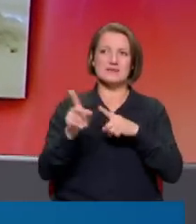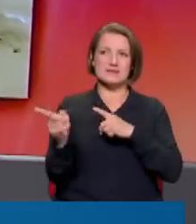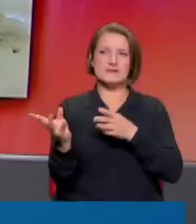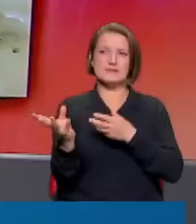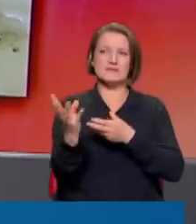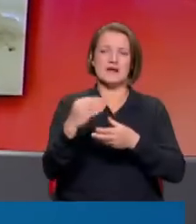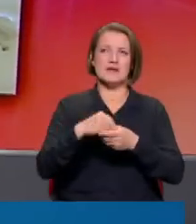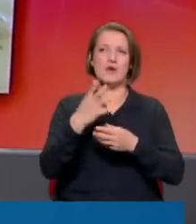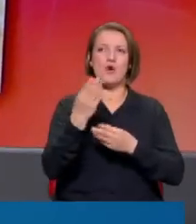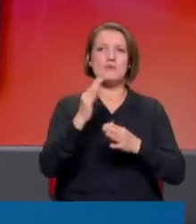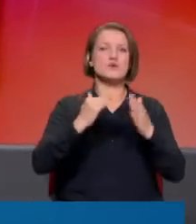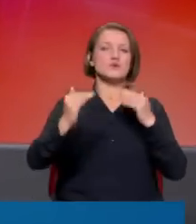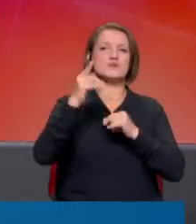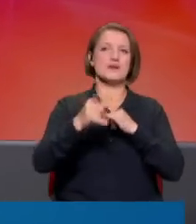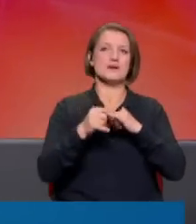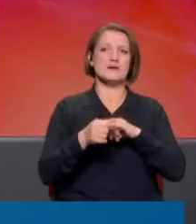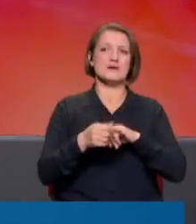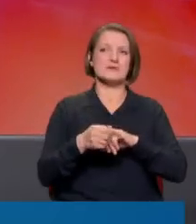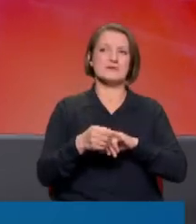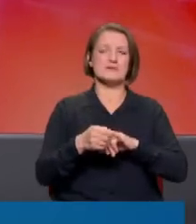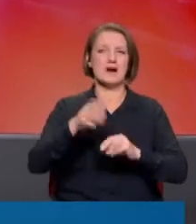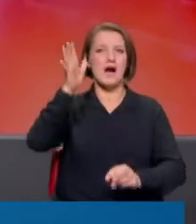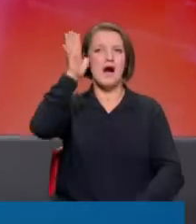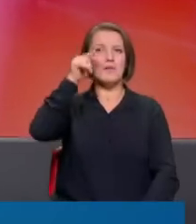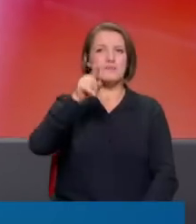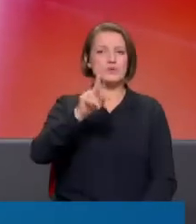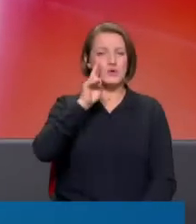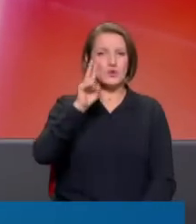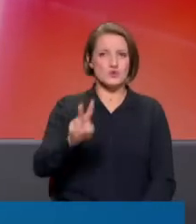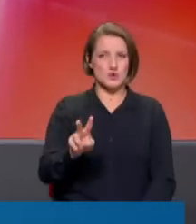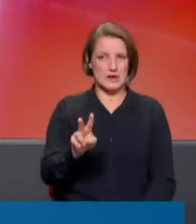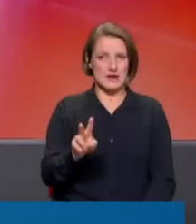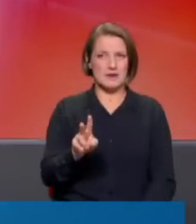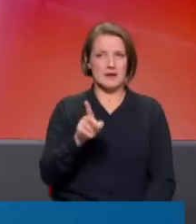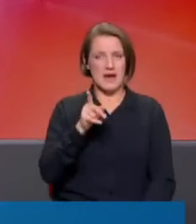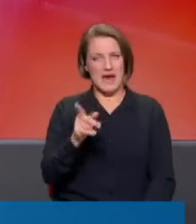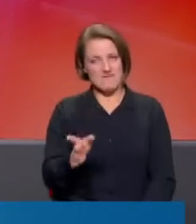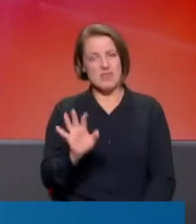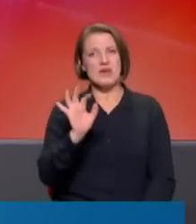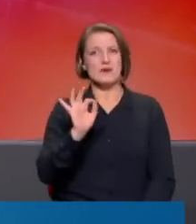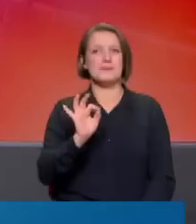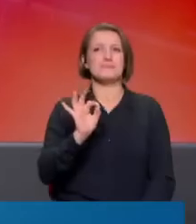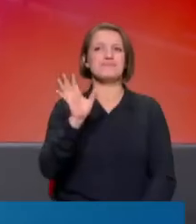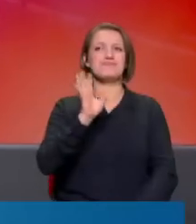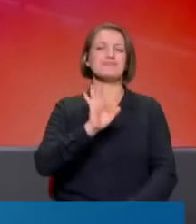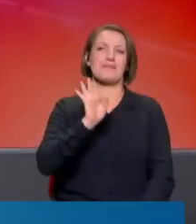olma durumu yüksek ABD bunu okudu onu da meşru zemine çekecek Evet AB ev İran